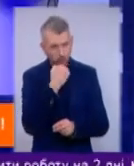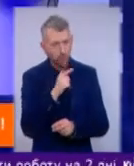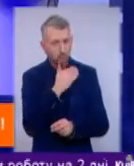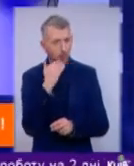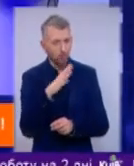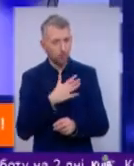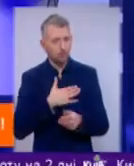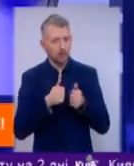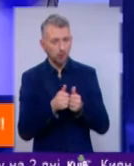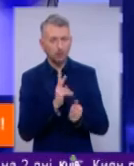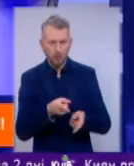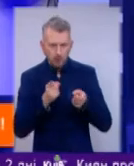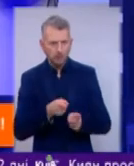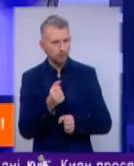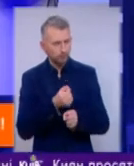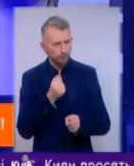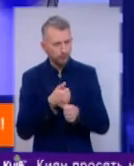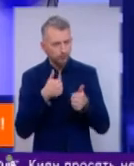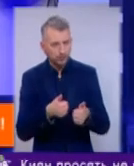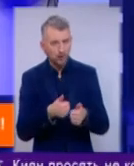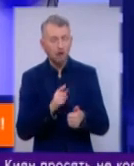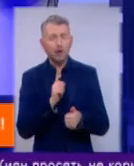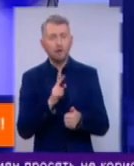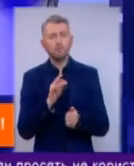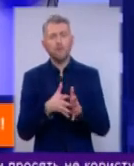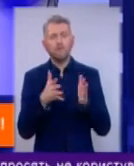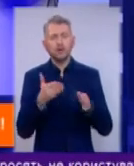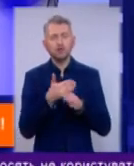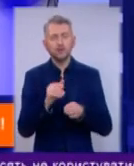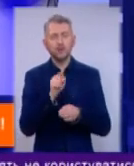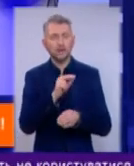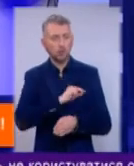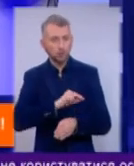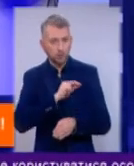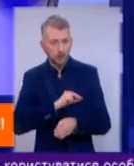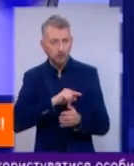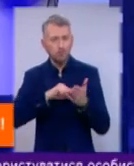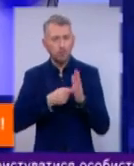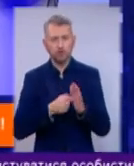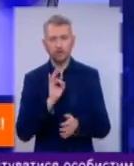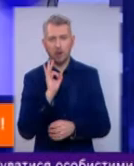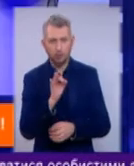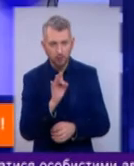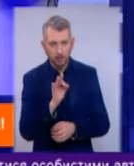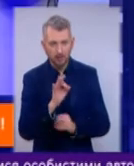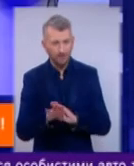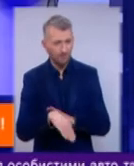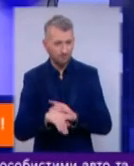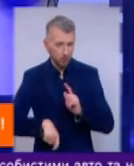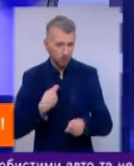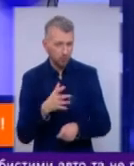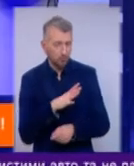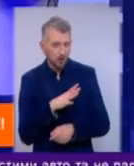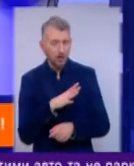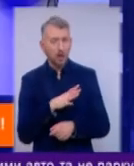було моїх колег, які дійсно відпрацювали. Хоч по великій частині їхні труди помножили на нуль. Знову ж таки, члени